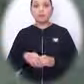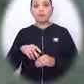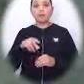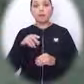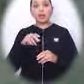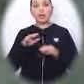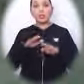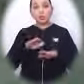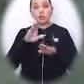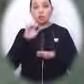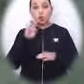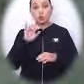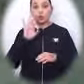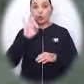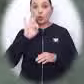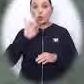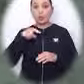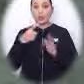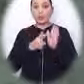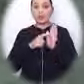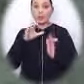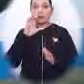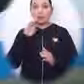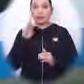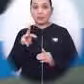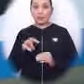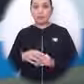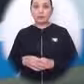Прокладываем строчку на 0,7 сантиметра.